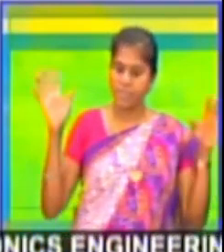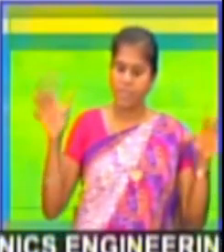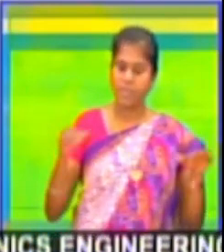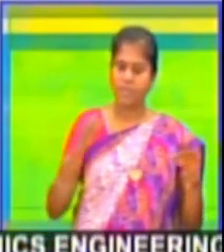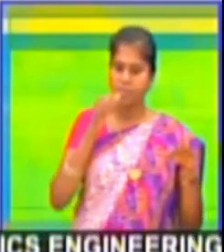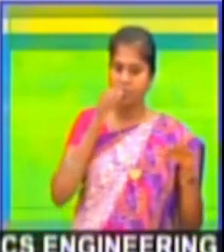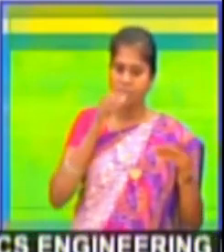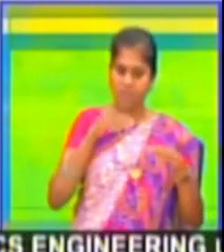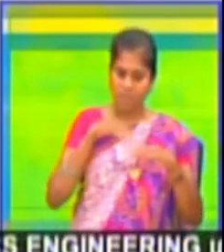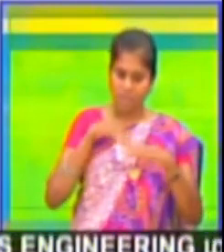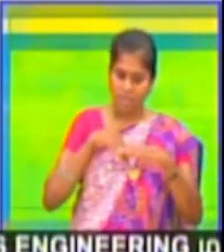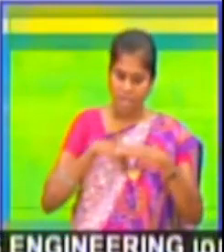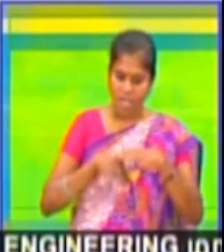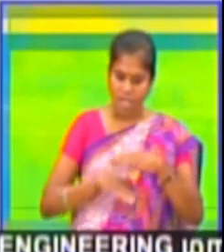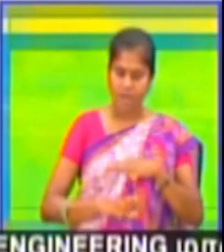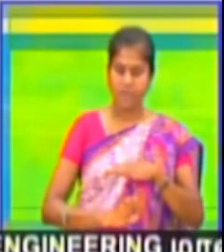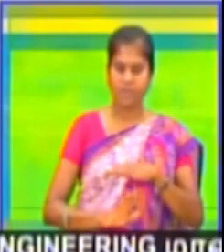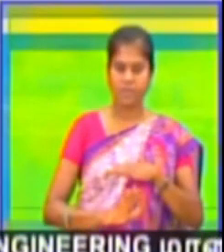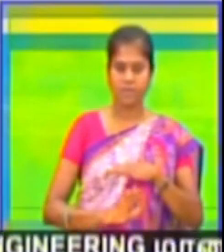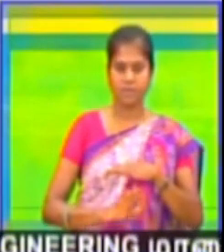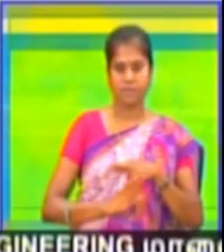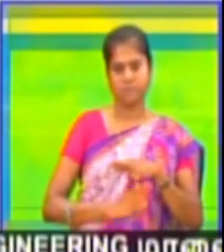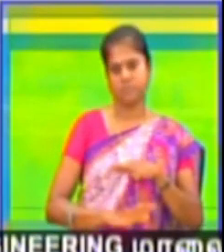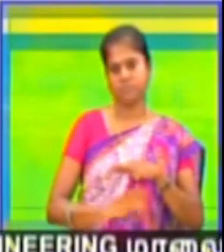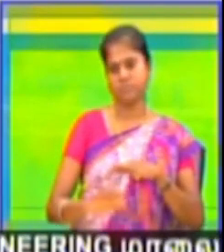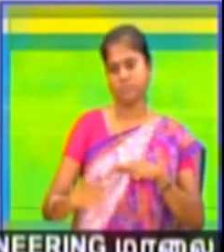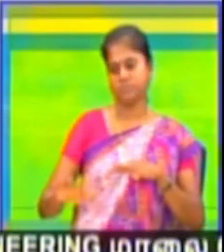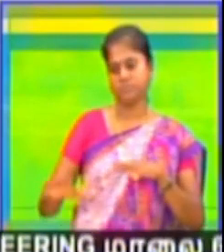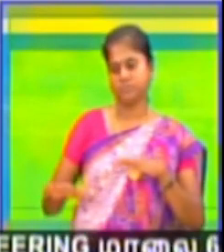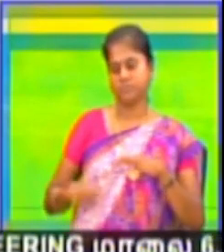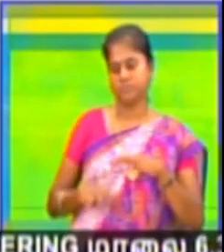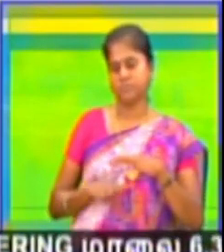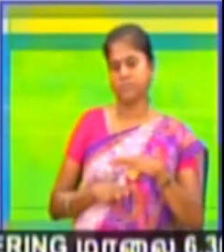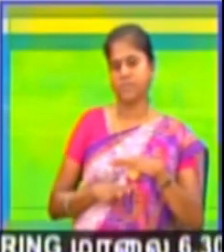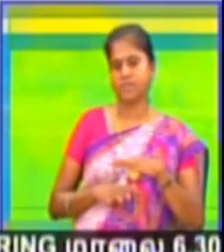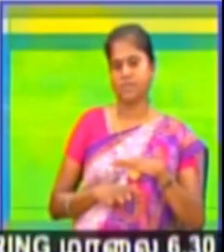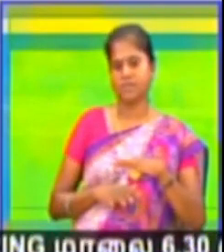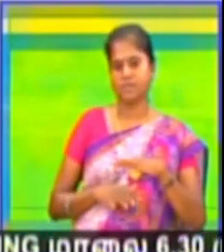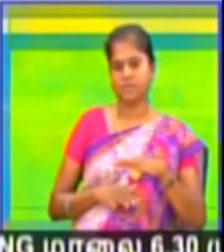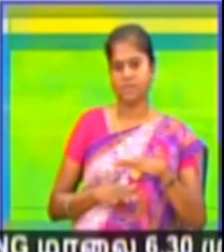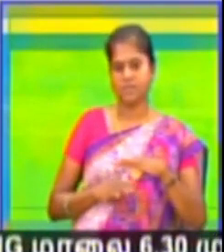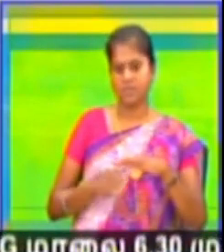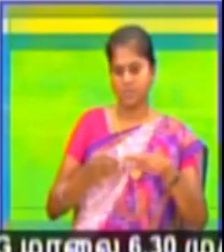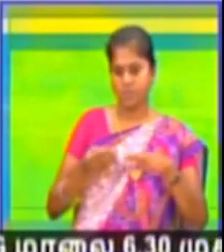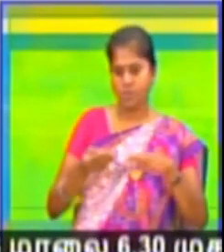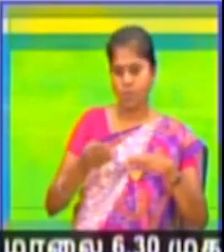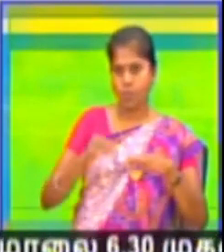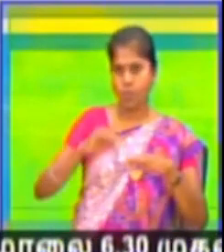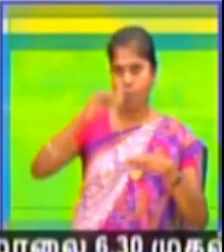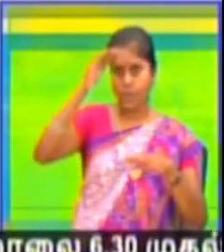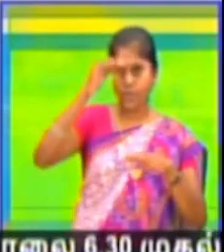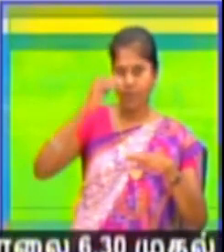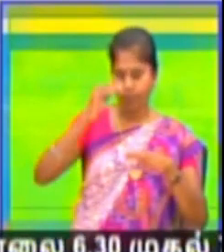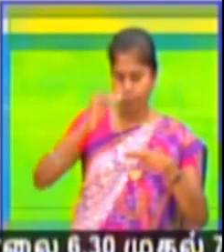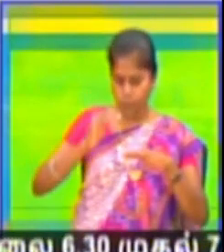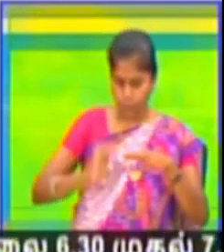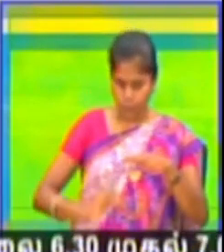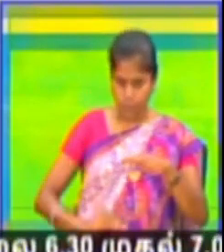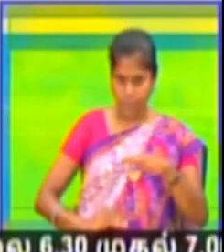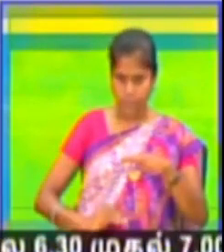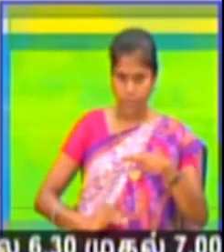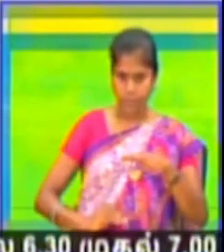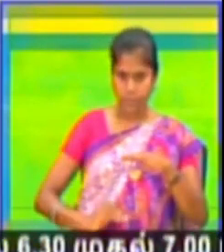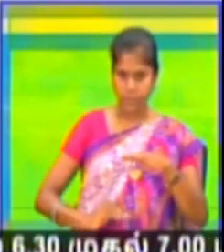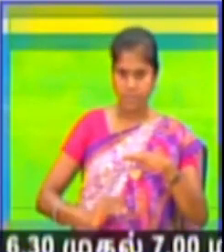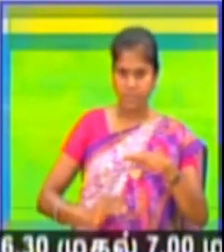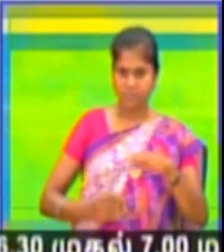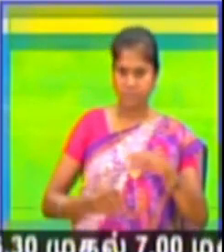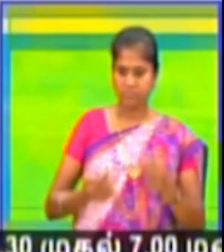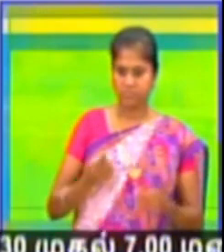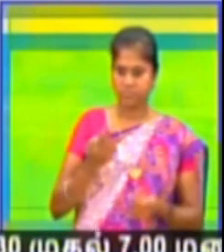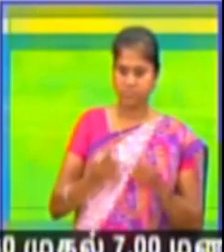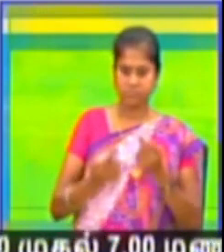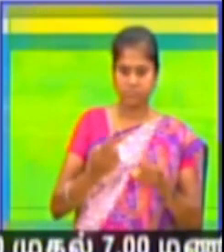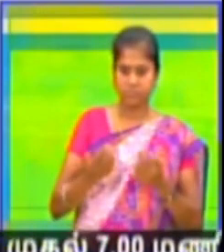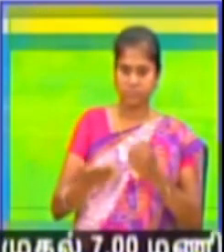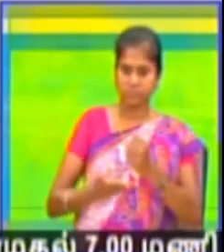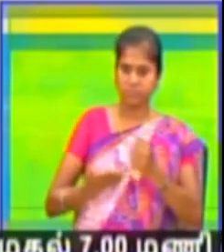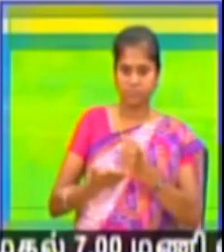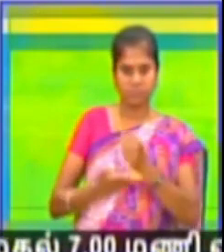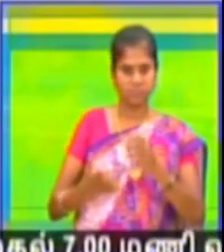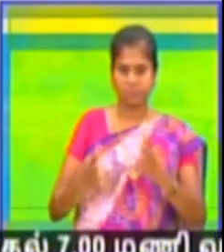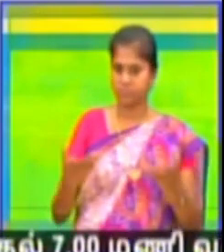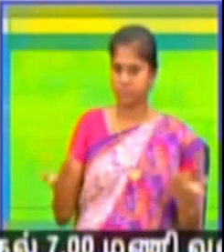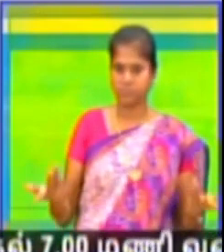இது உயரம் குறைந்து விவசாயத்திற்கு பயன்படாத மணற்பாங்கான நிலப்பகுதியாக இருக்குது. திருப்பி